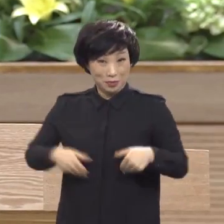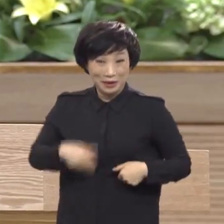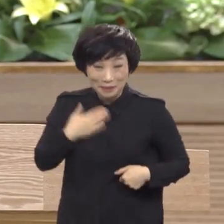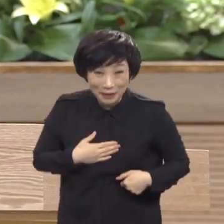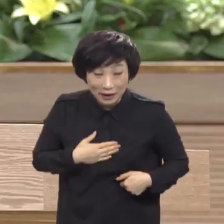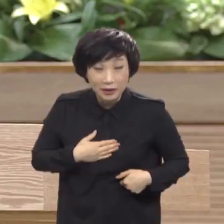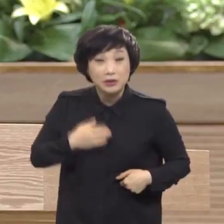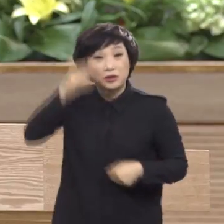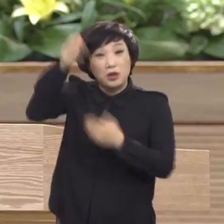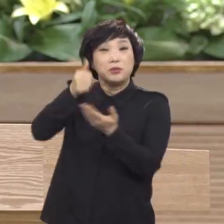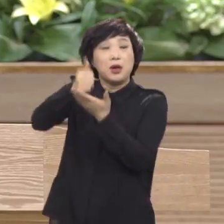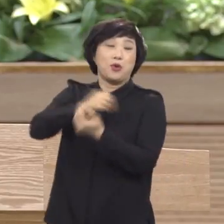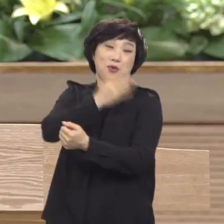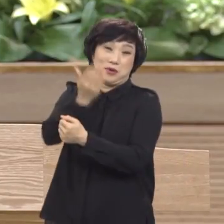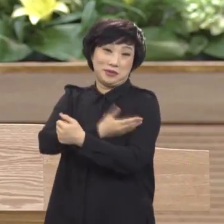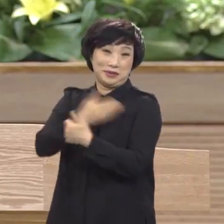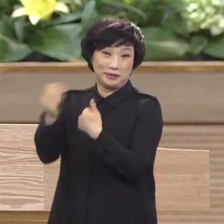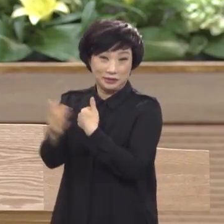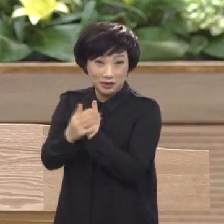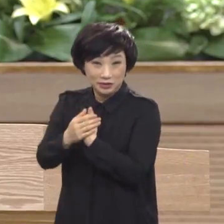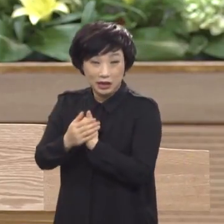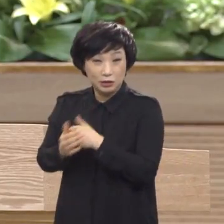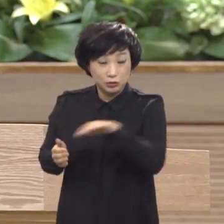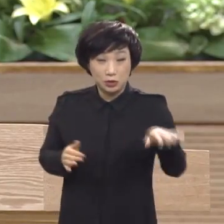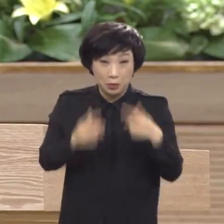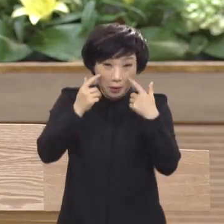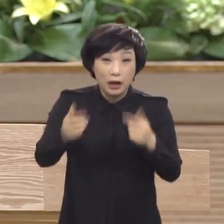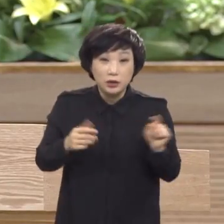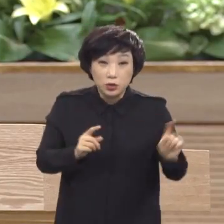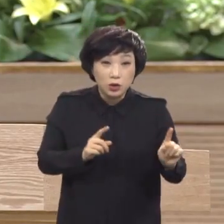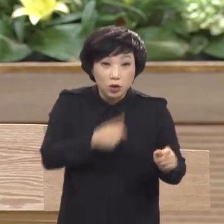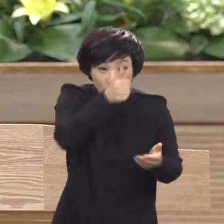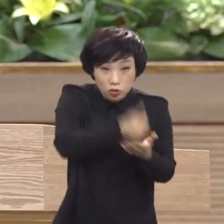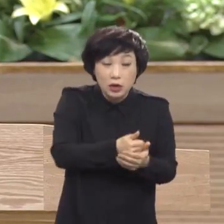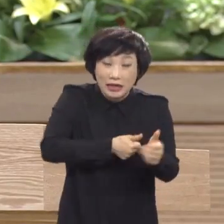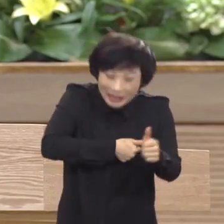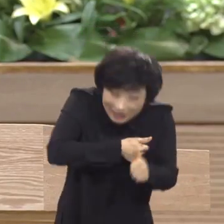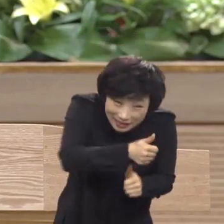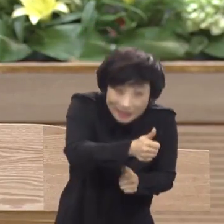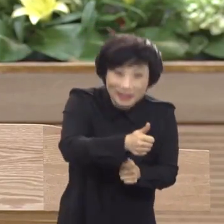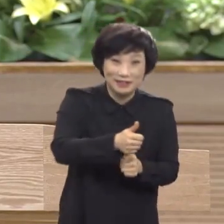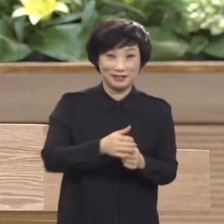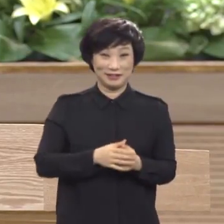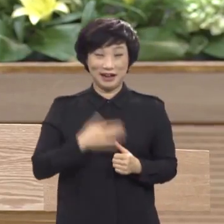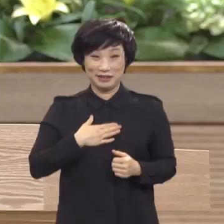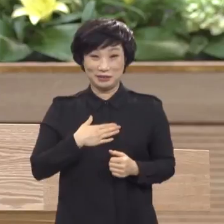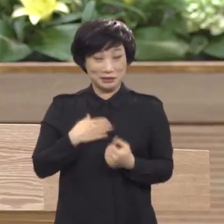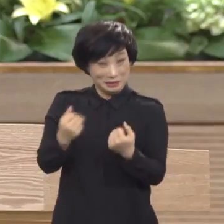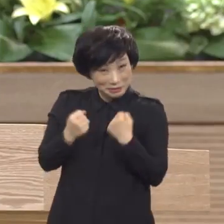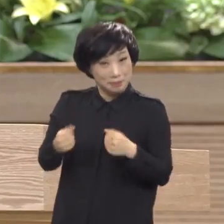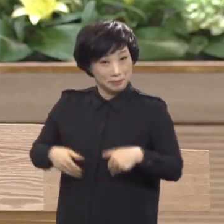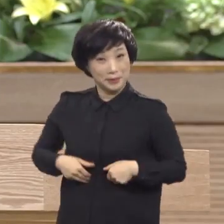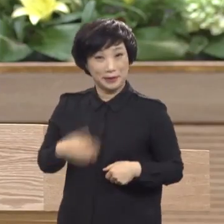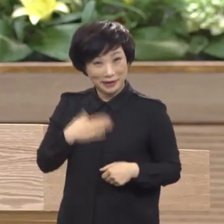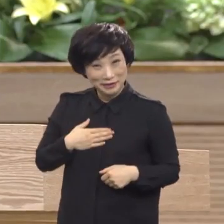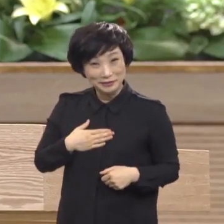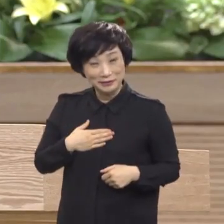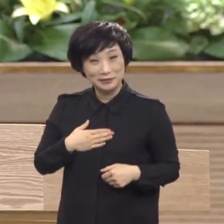성령의 권능을 통해서 분명히 이겨낼 수 있는 능력이 있어야